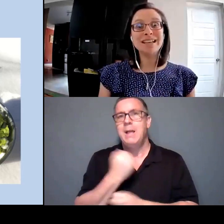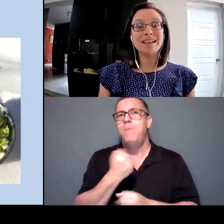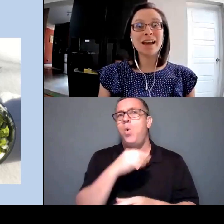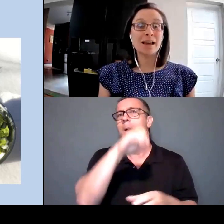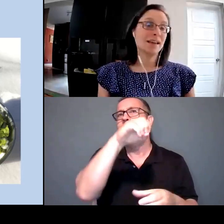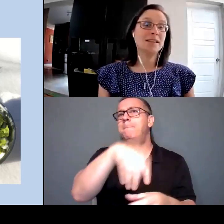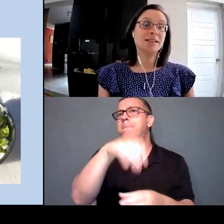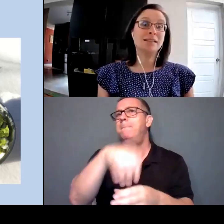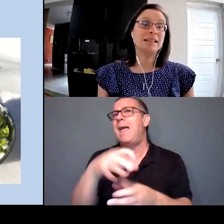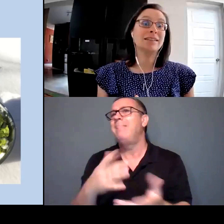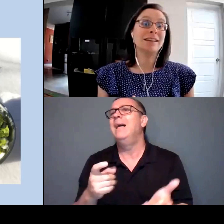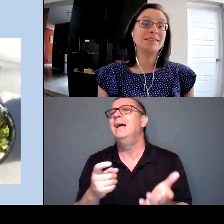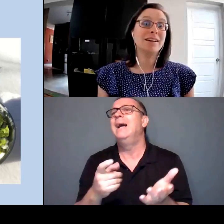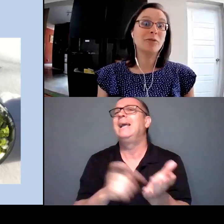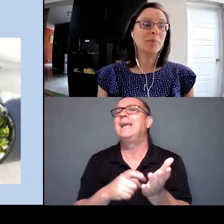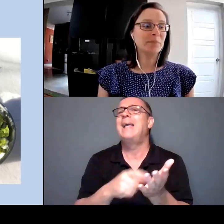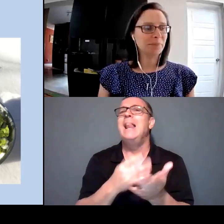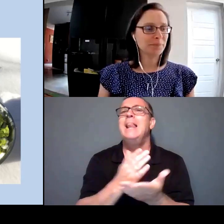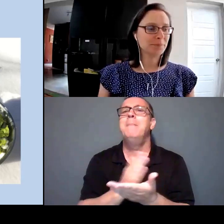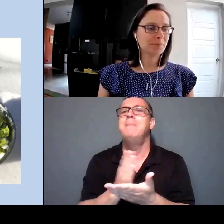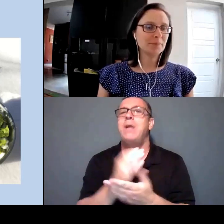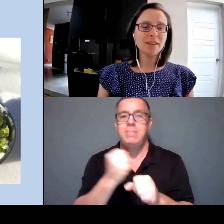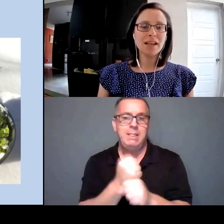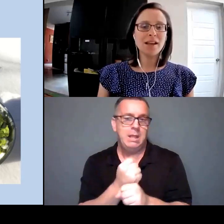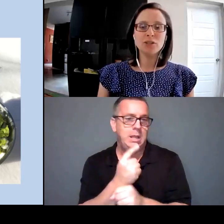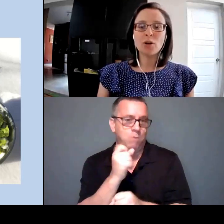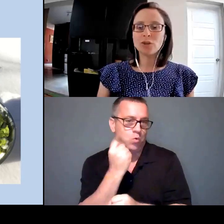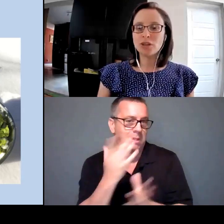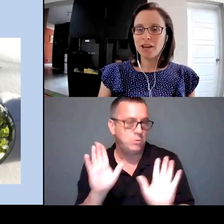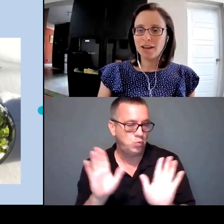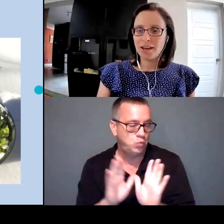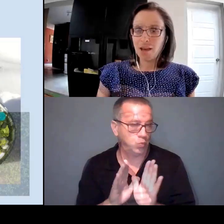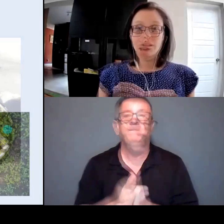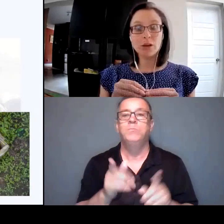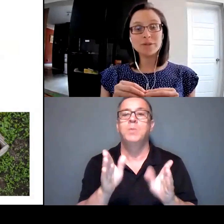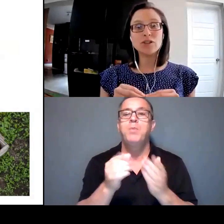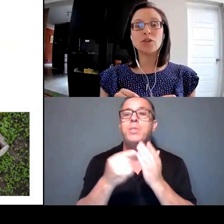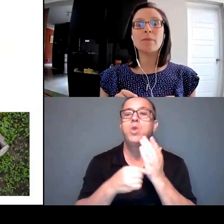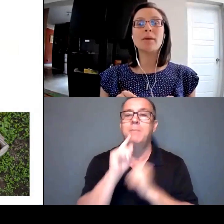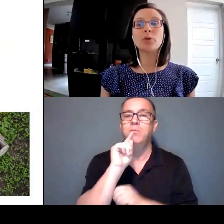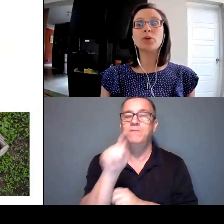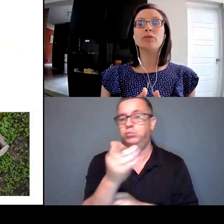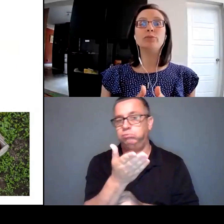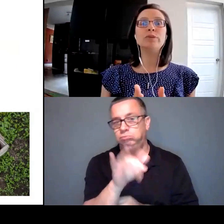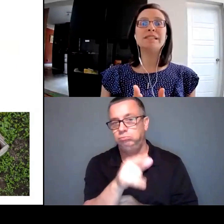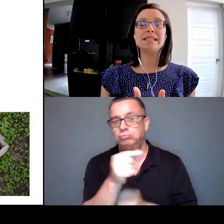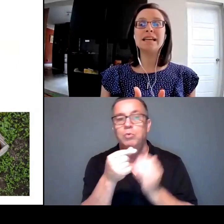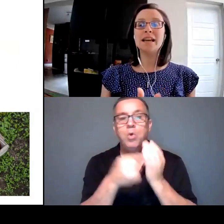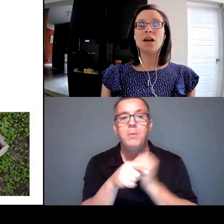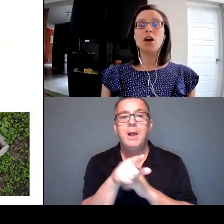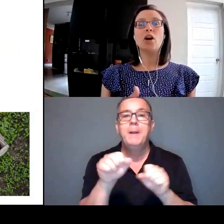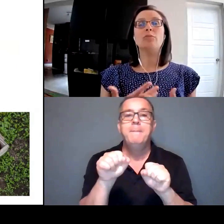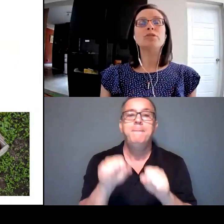planter et à quel temps de l'année, dans le fond. J'ai préparé des petits documents pour vous, OK? Un petit document pour que vous